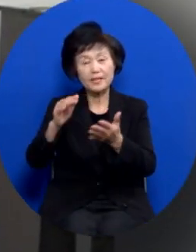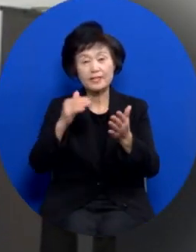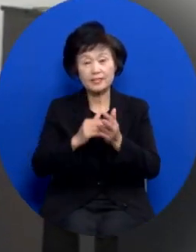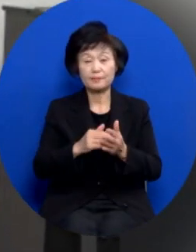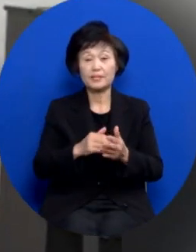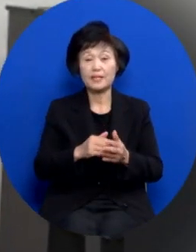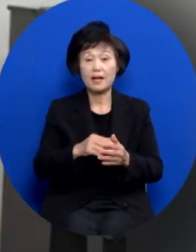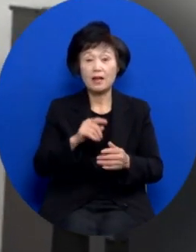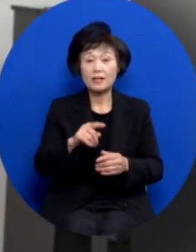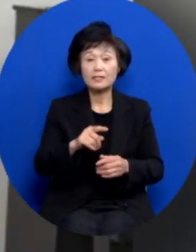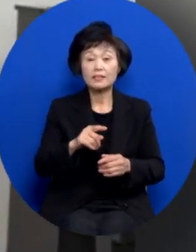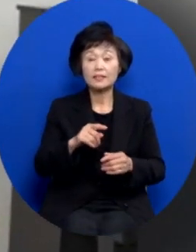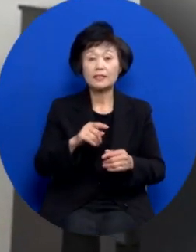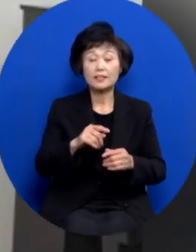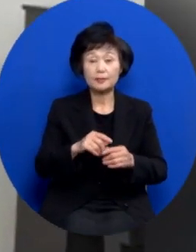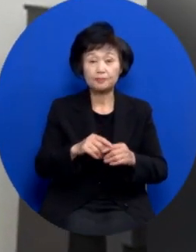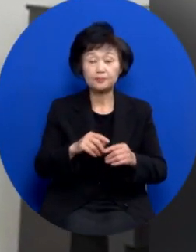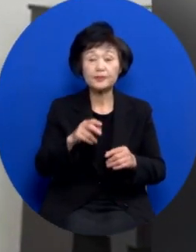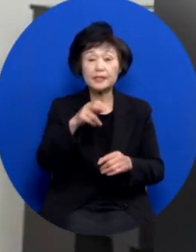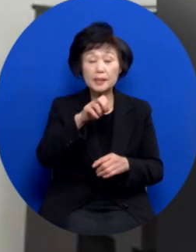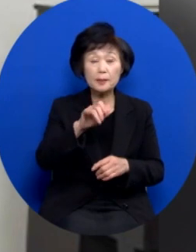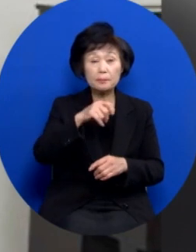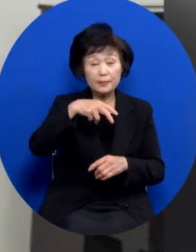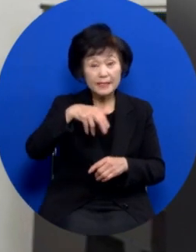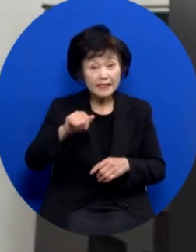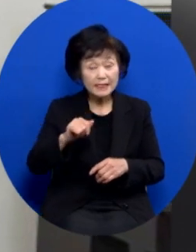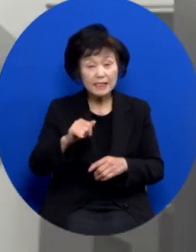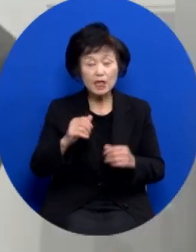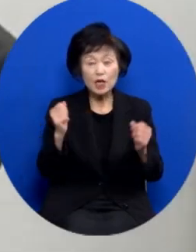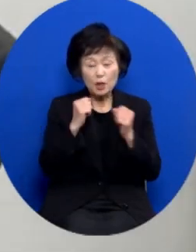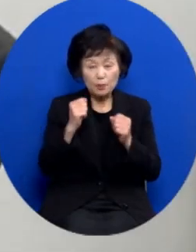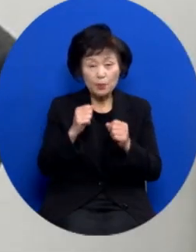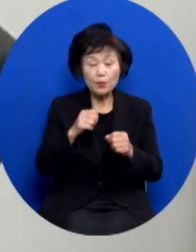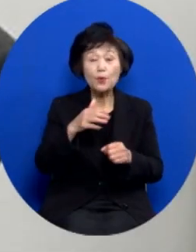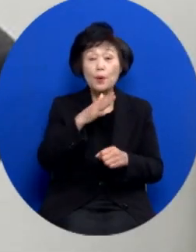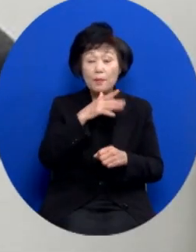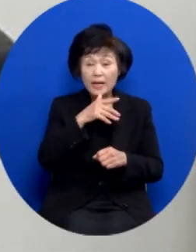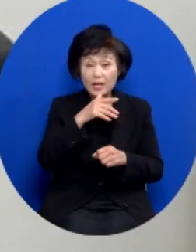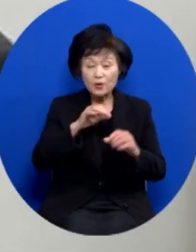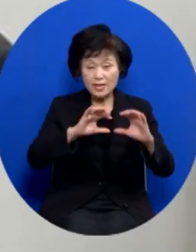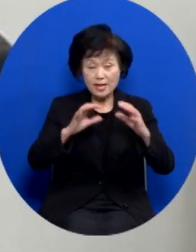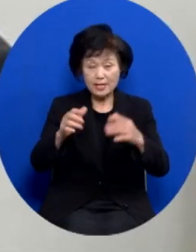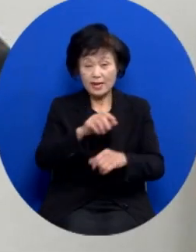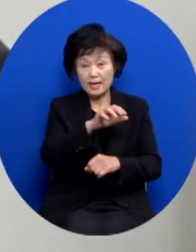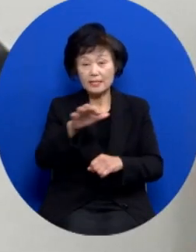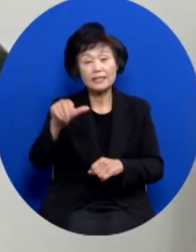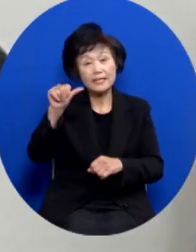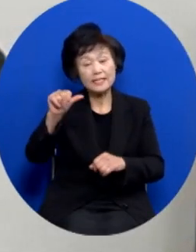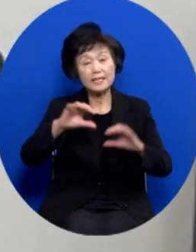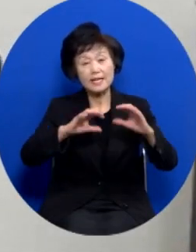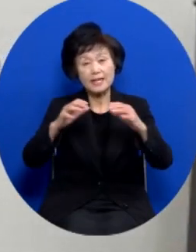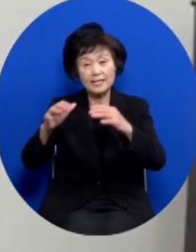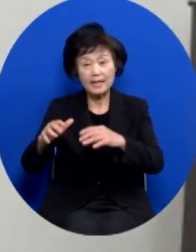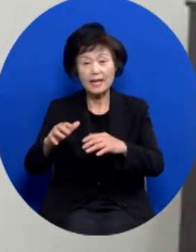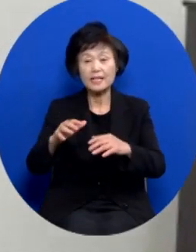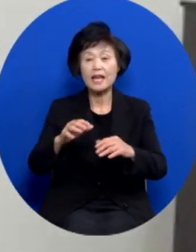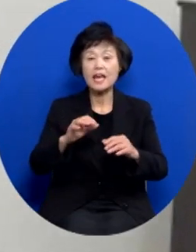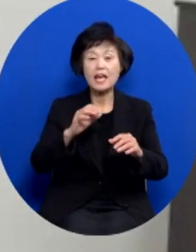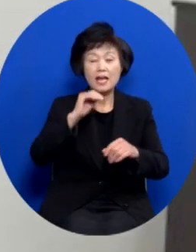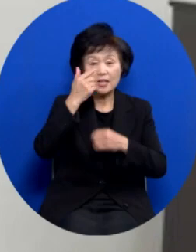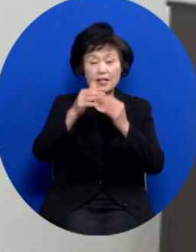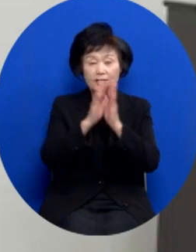대한성서공회는 에리트레아와 피지 북마케도니아 등 5개 나라의 성경 약 27,000보를 기증했다고